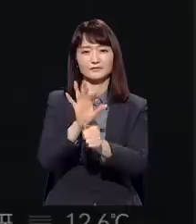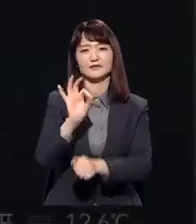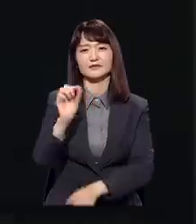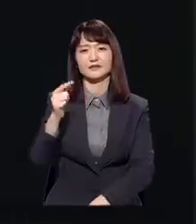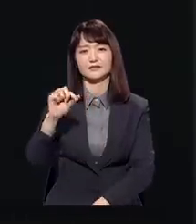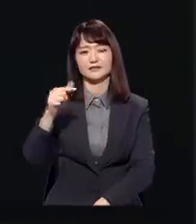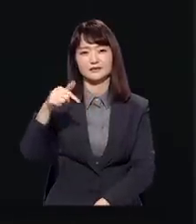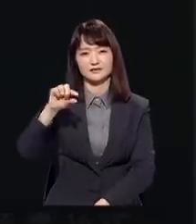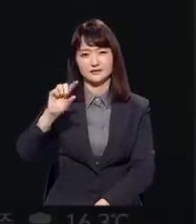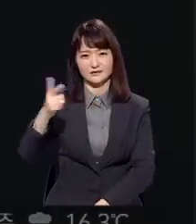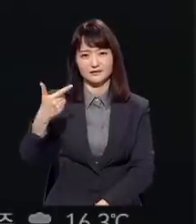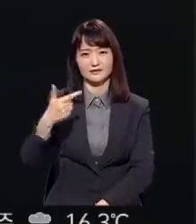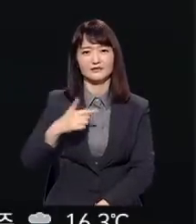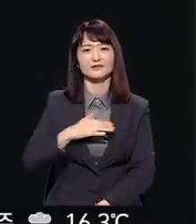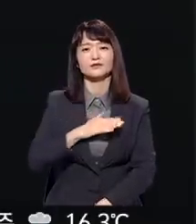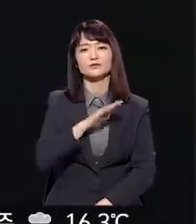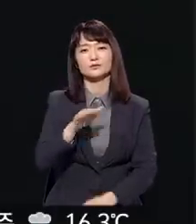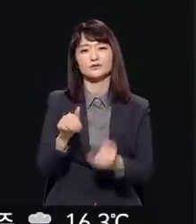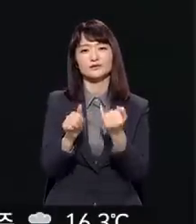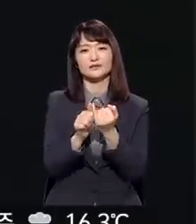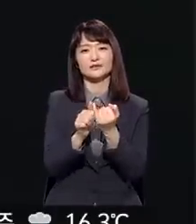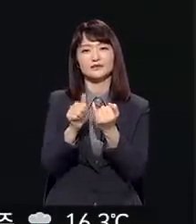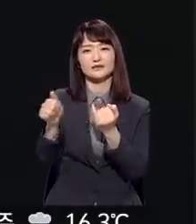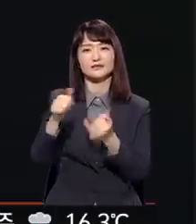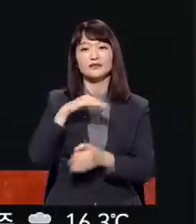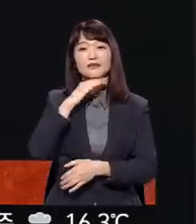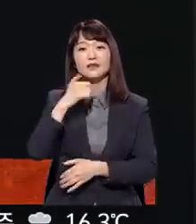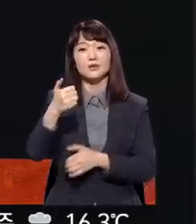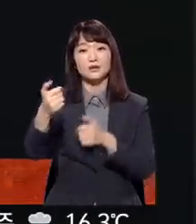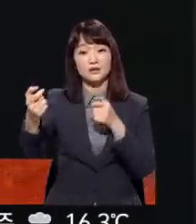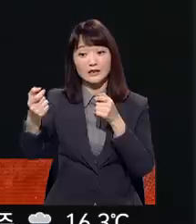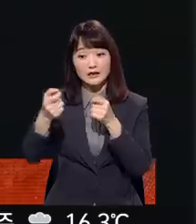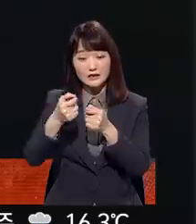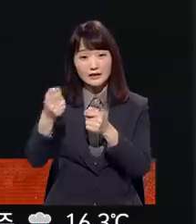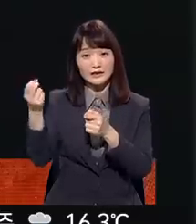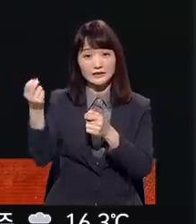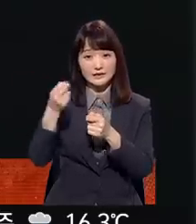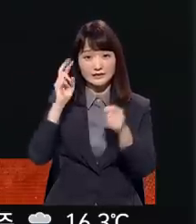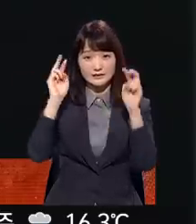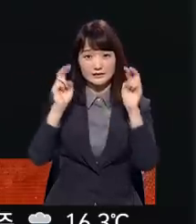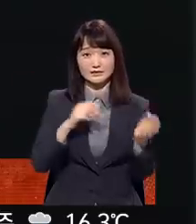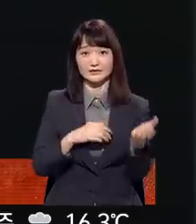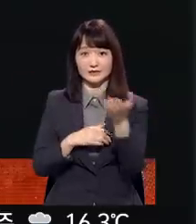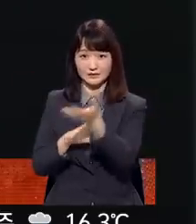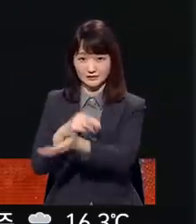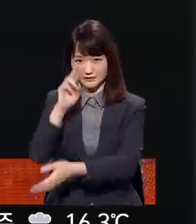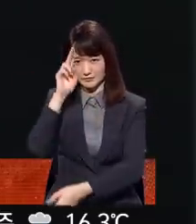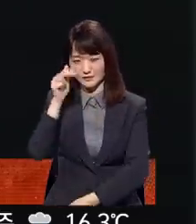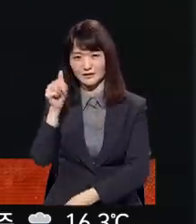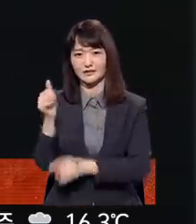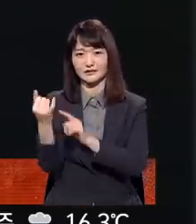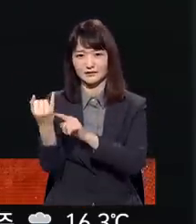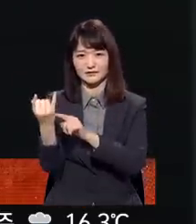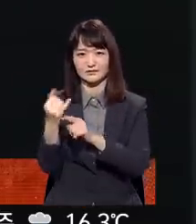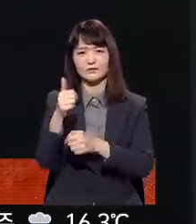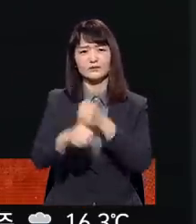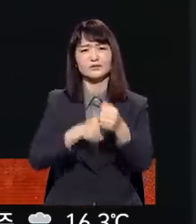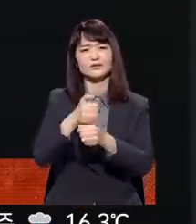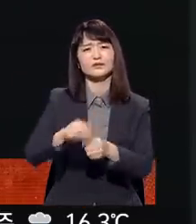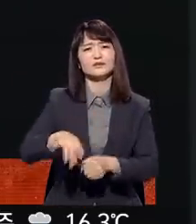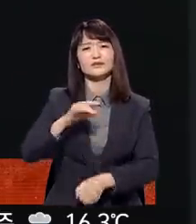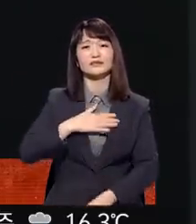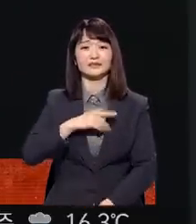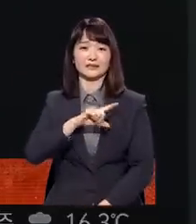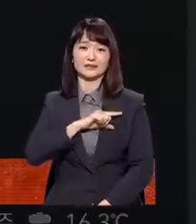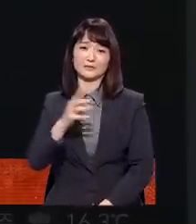남편 50을 앞둔 나이에 이직에 성공했습니다. 축하해 주세요 하신 박현정님, 50년 만에 처음으로 제 명의로 된